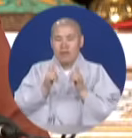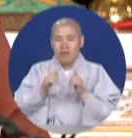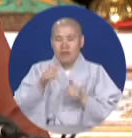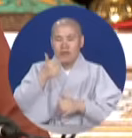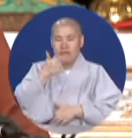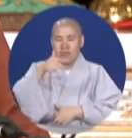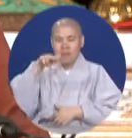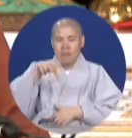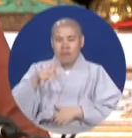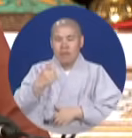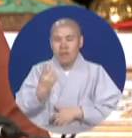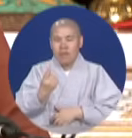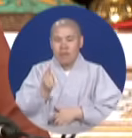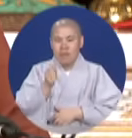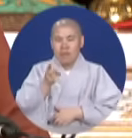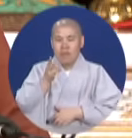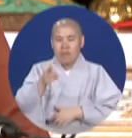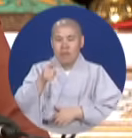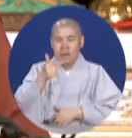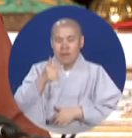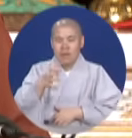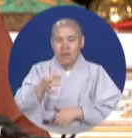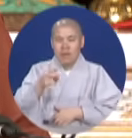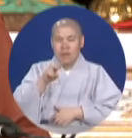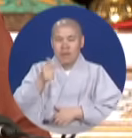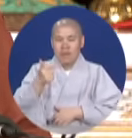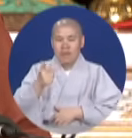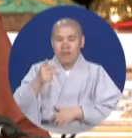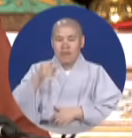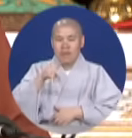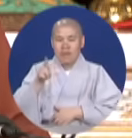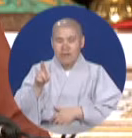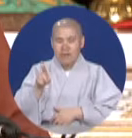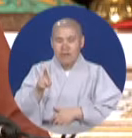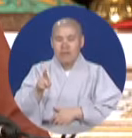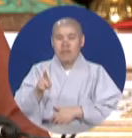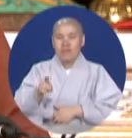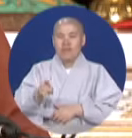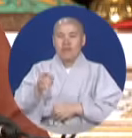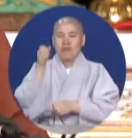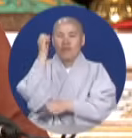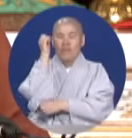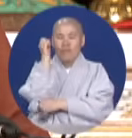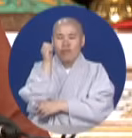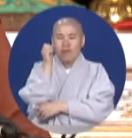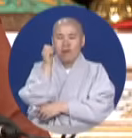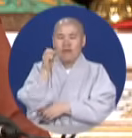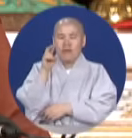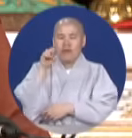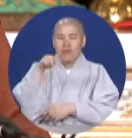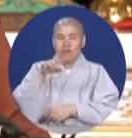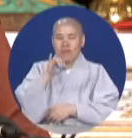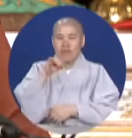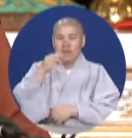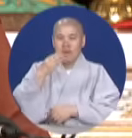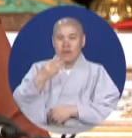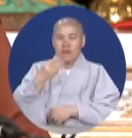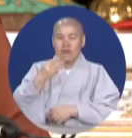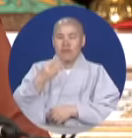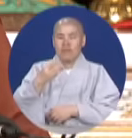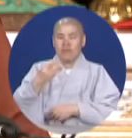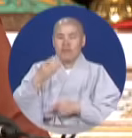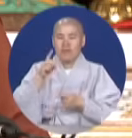육조 해능선사는 본래 무일물이라는 말을 안 했습니다. 이렇게 되는 거예요. 왜 안 했느냐고 다